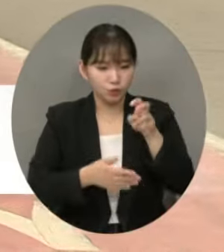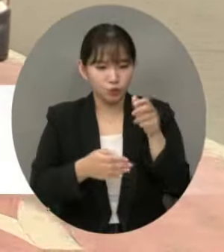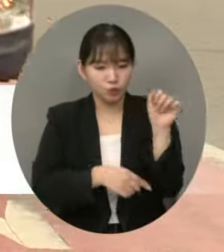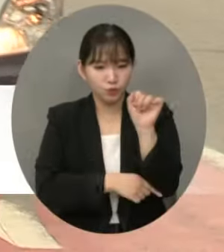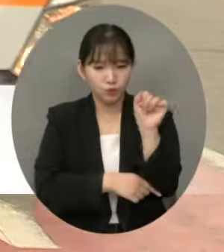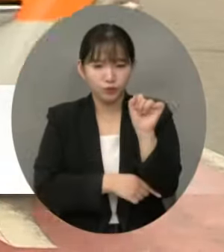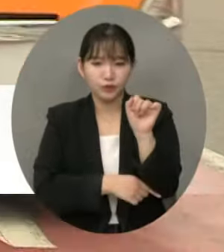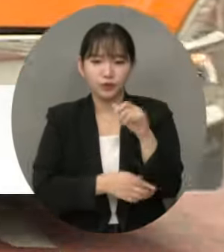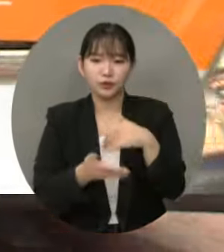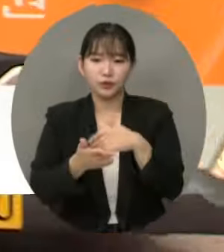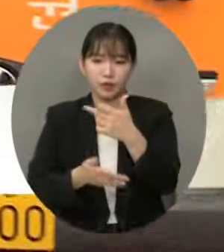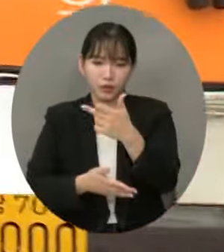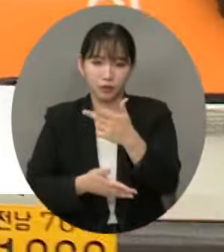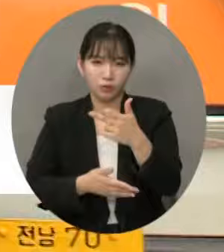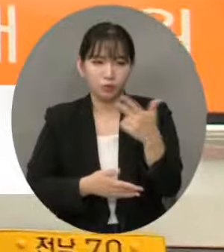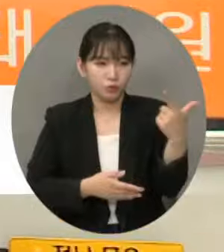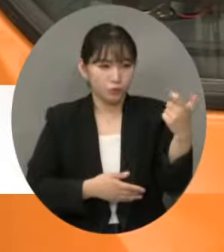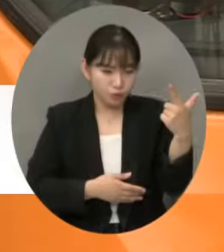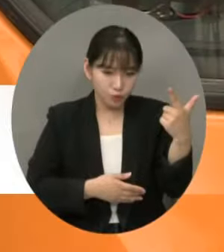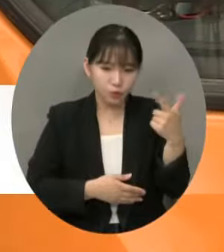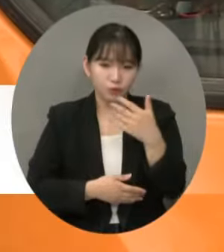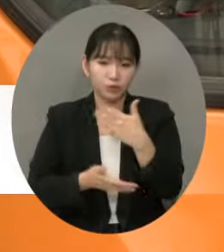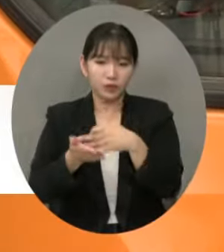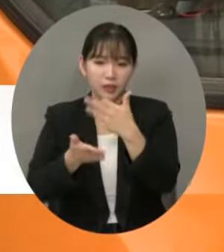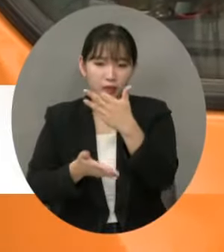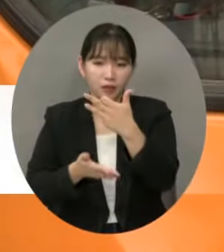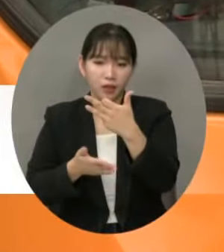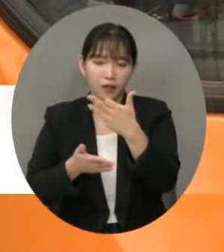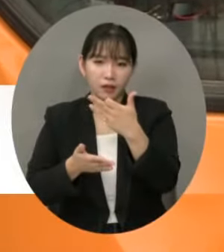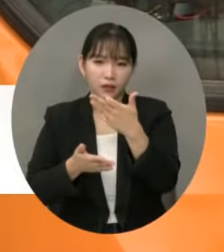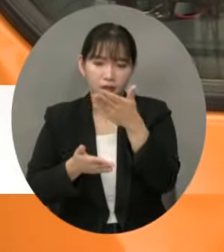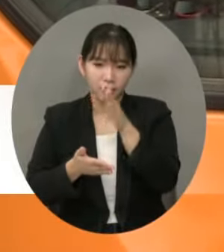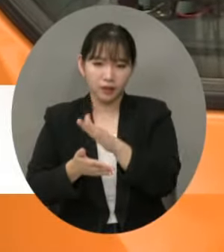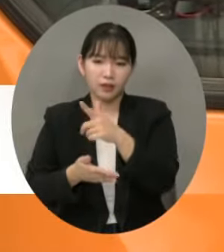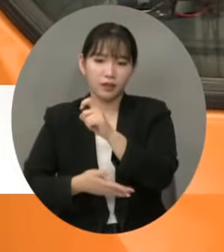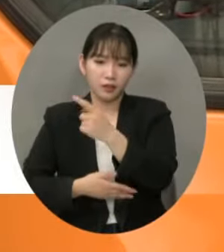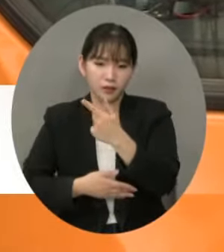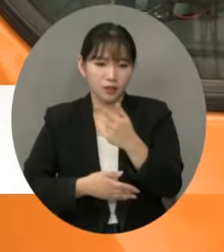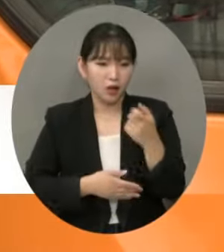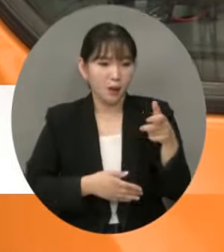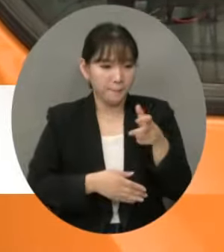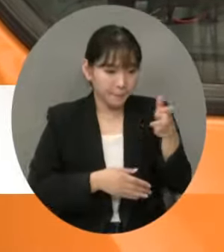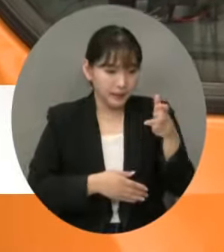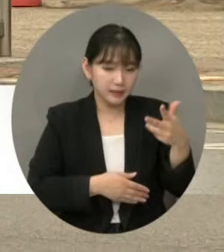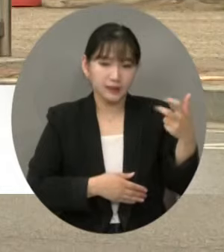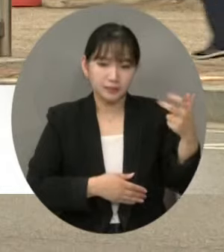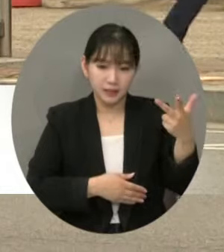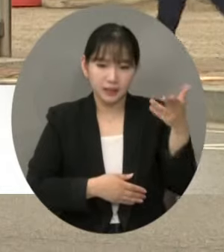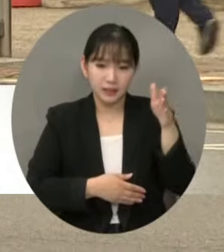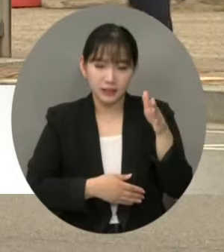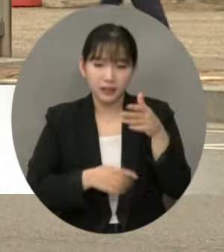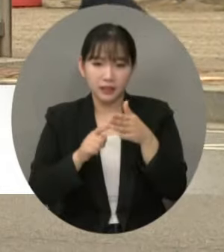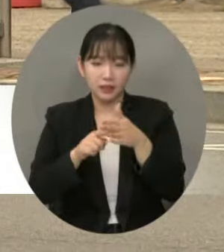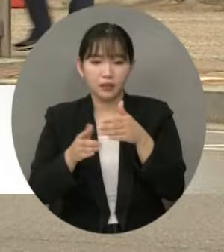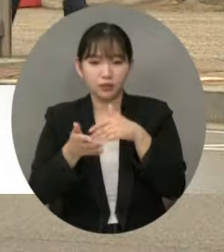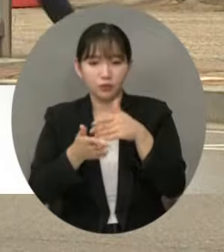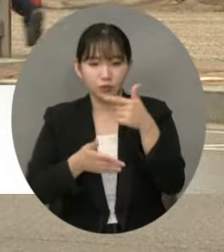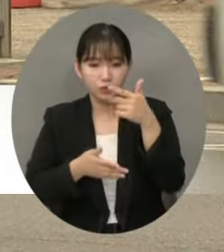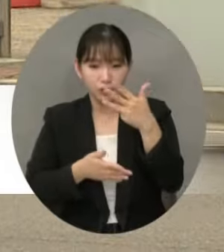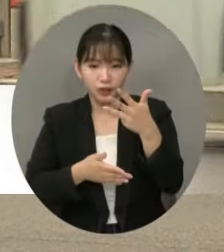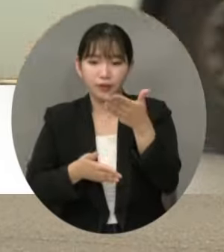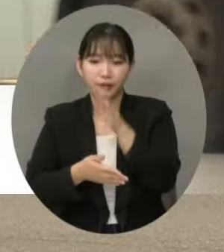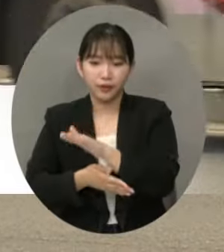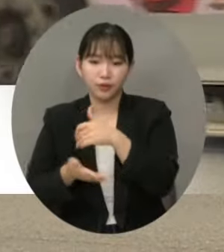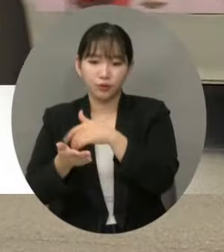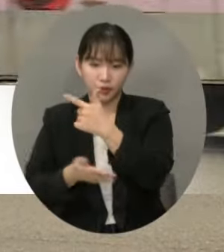17대로, 순환 66번이 18대에서 16대로, 순환 77번이 8대에서 6대로,